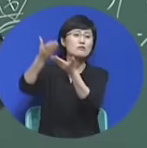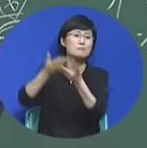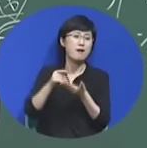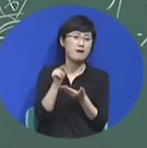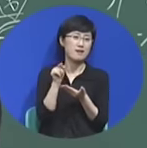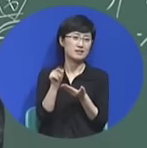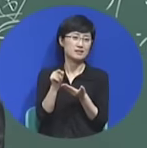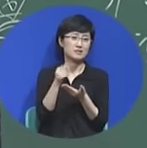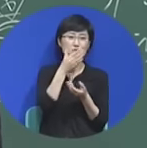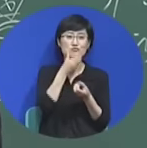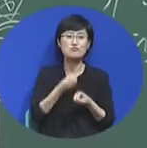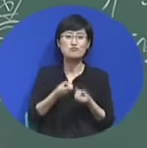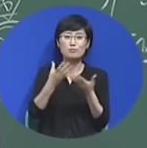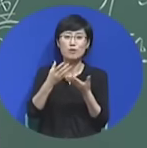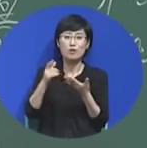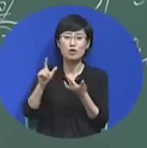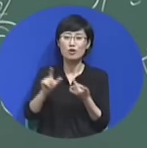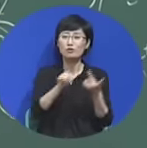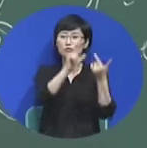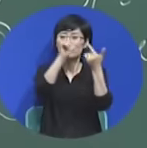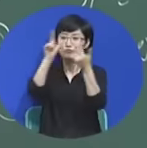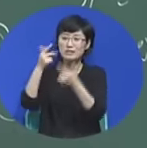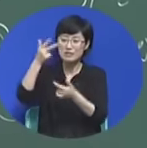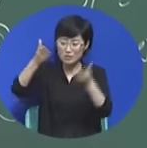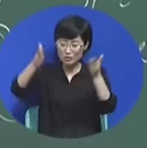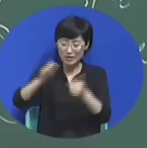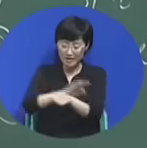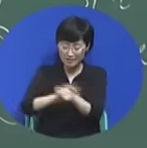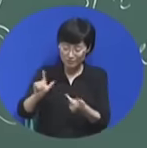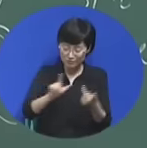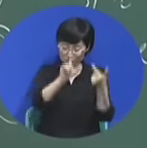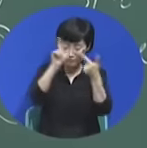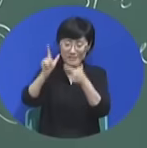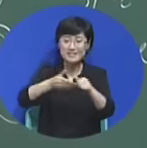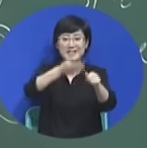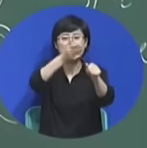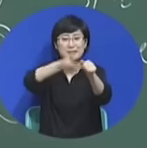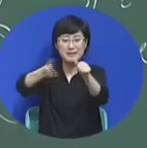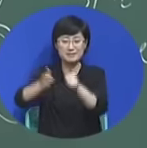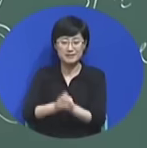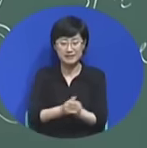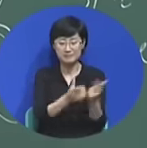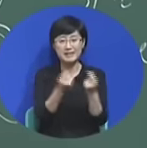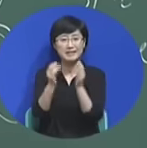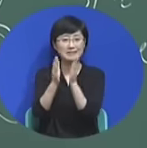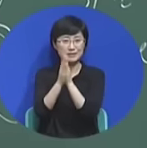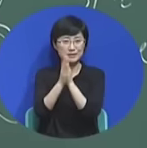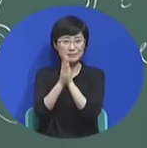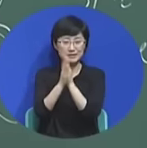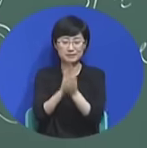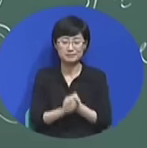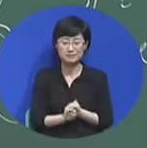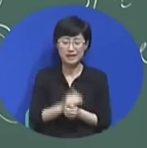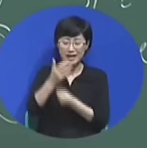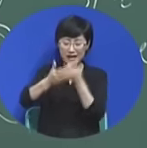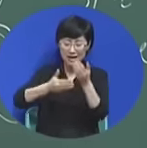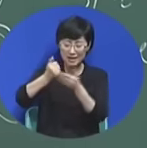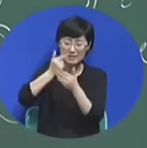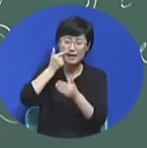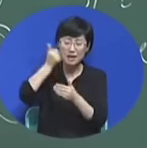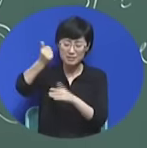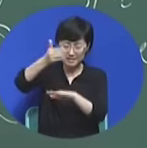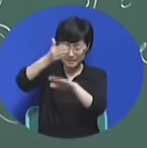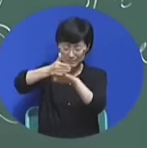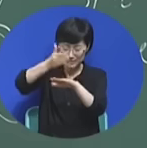是神的那荣耀临在我的身上. 이 축복을 이번 한 주간 꼭 누리시는 여러분 되길 축원드리겠습니다. 愿你们这一周必须享受自己的祝福. 기도하겠습니다. 하나님